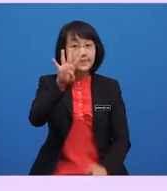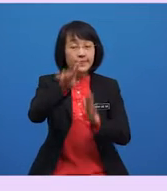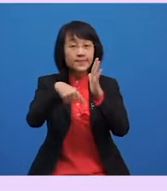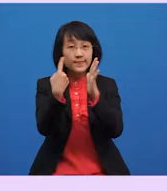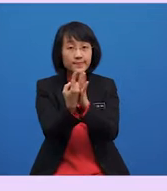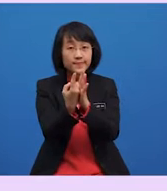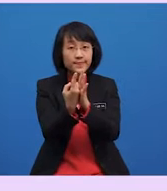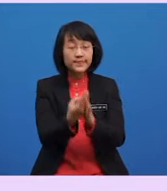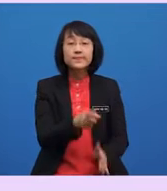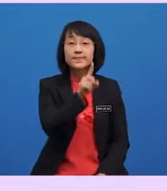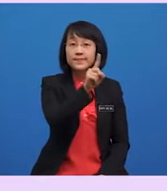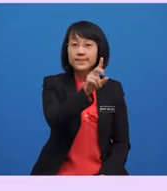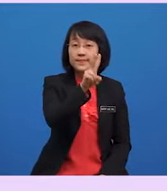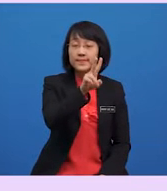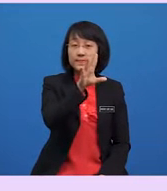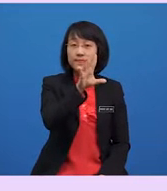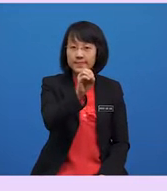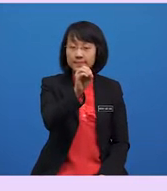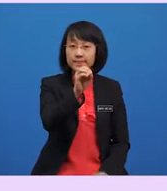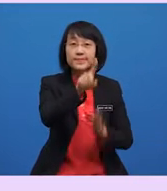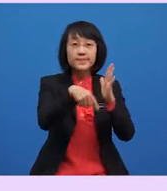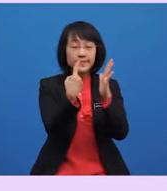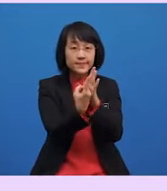ialah 120 jam.